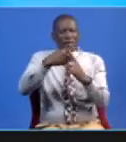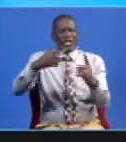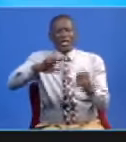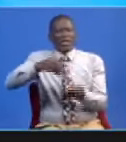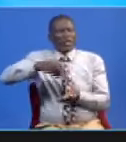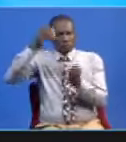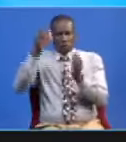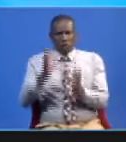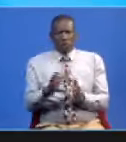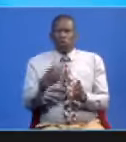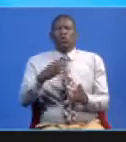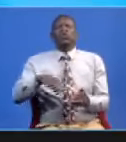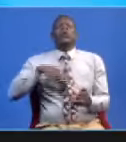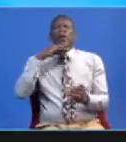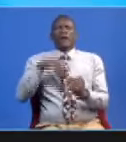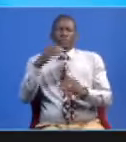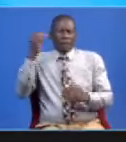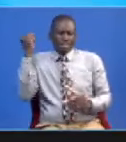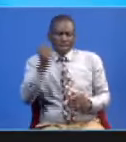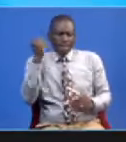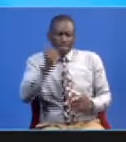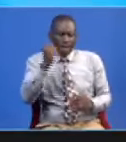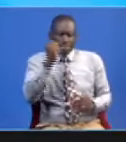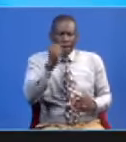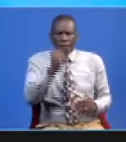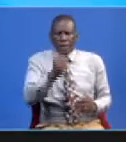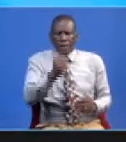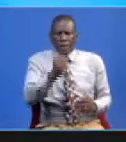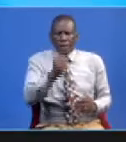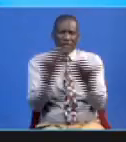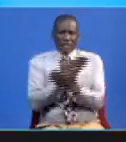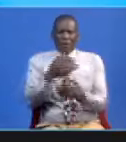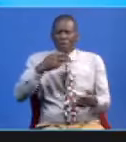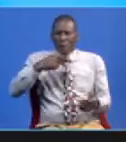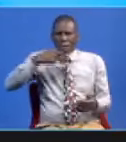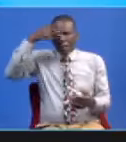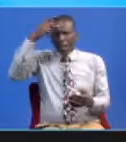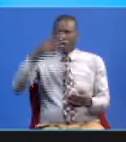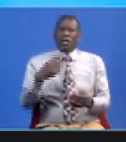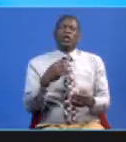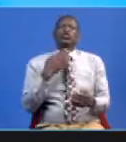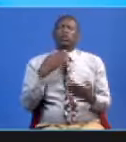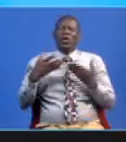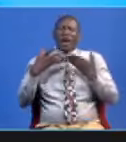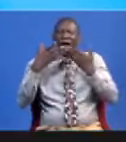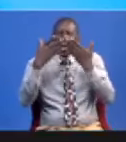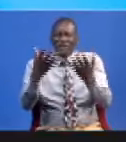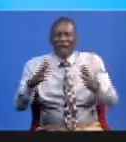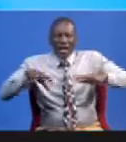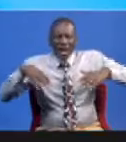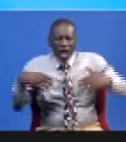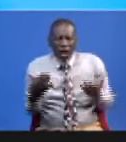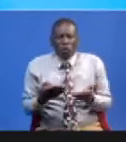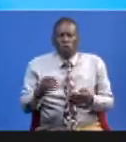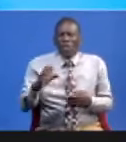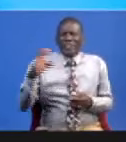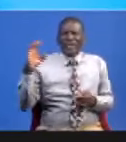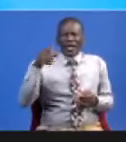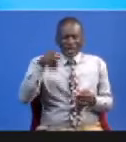mmoja aliyefariki baada ya kudungwa kisu Jumamosi usiku. Wazazi wametaka majibu na ni vipi watahiniwa